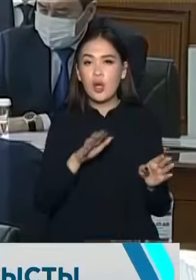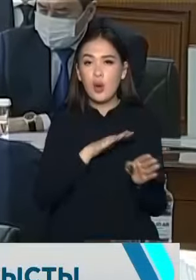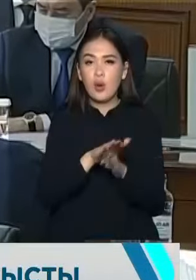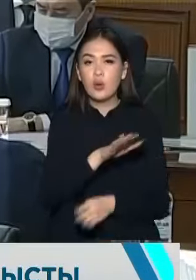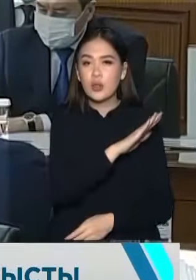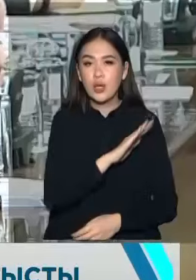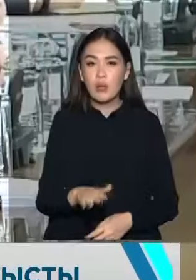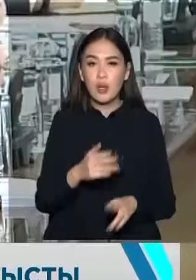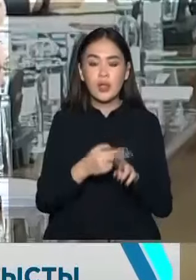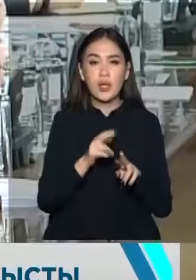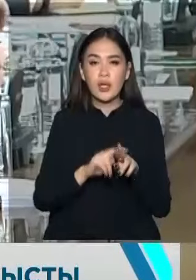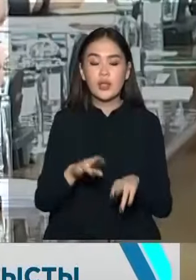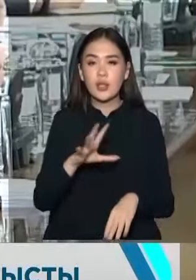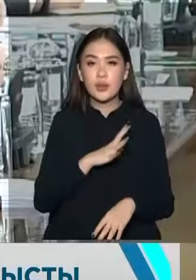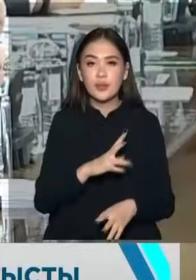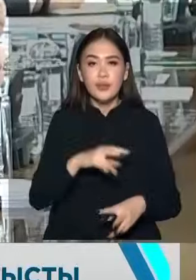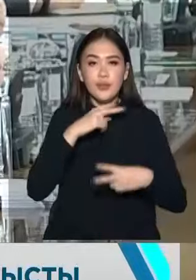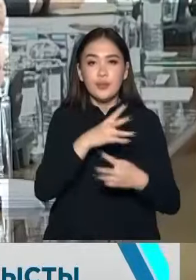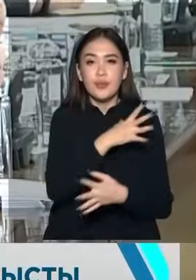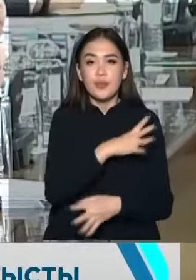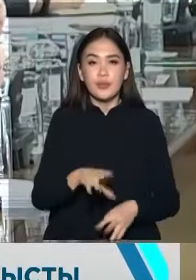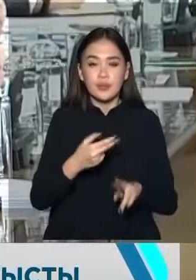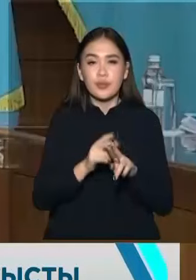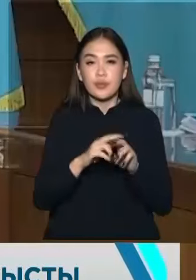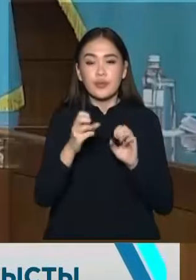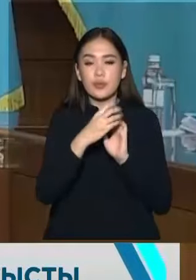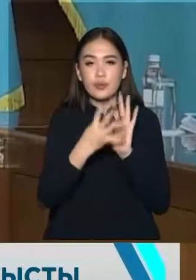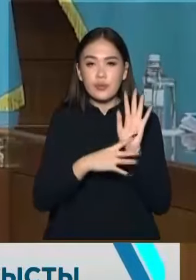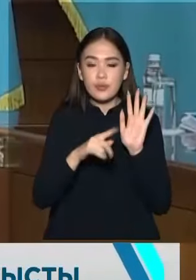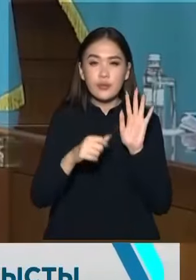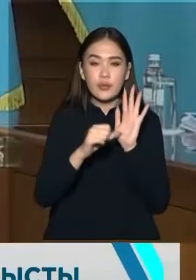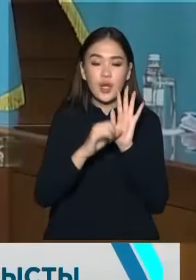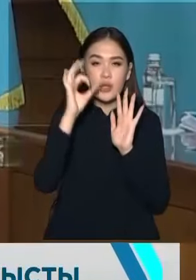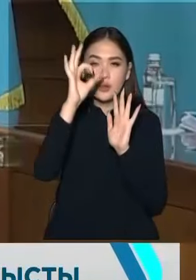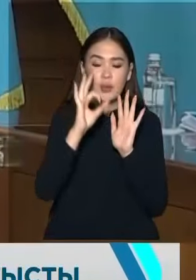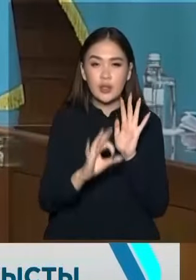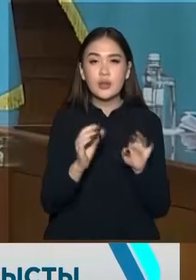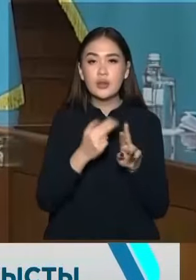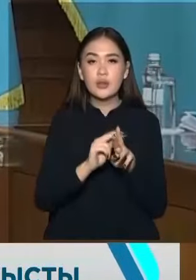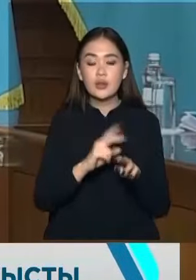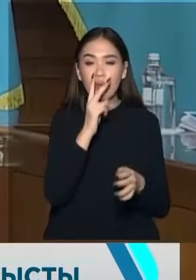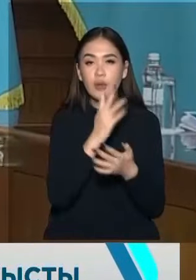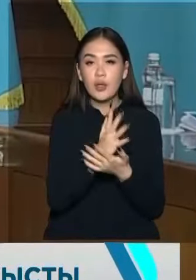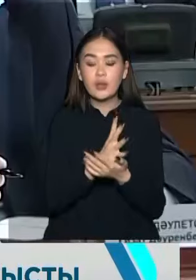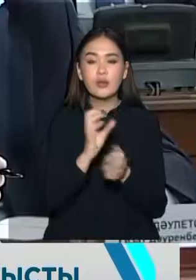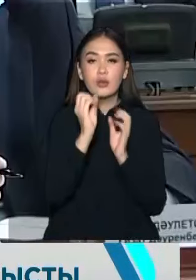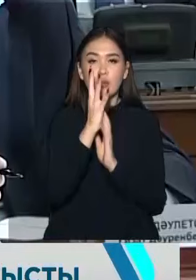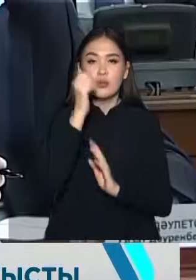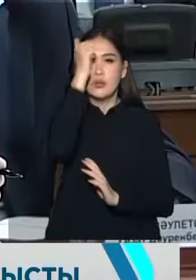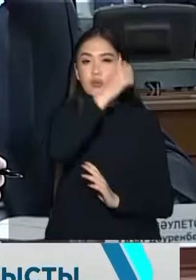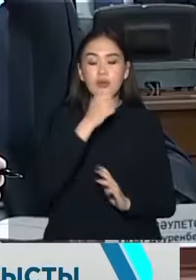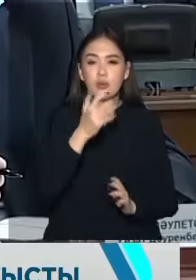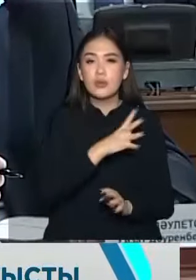орындамаған. Инфляция ебермей тұр. Оның деңгейі 19,6%-ға жеткен. Мұндай көрсеткіш соңғы 14 жылда